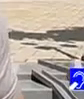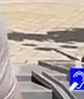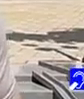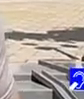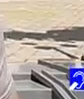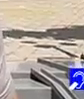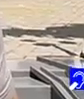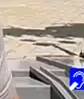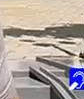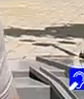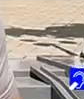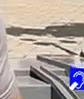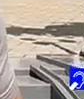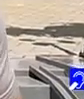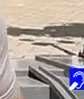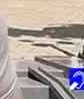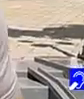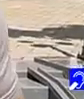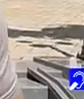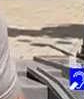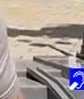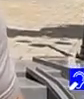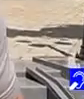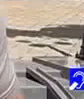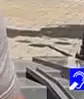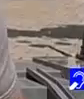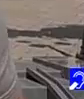măcar că mai șanse nu se prevede.